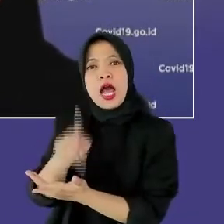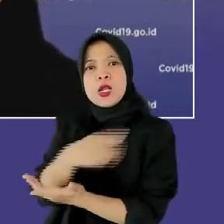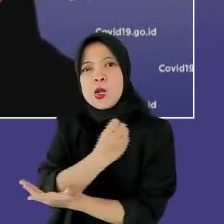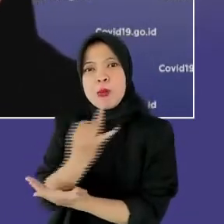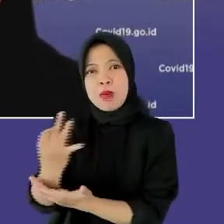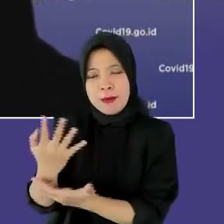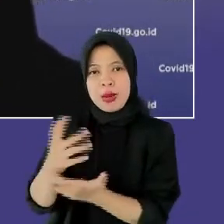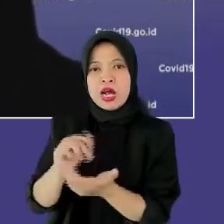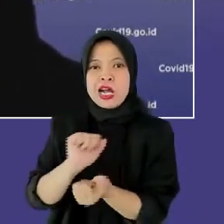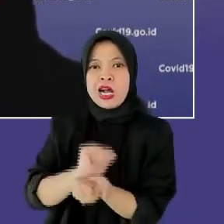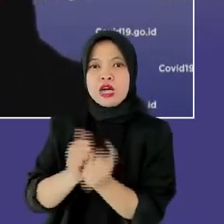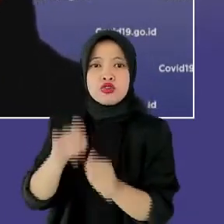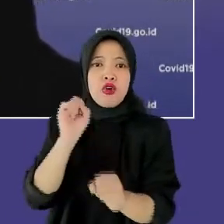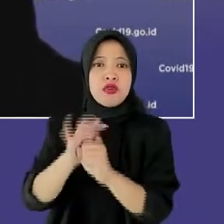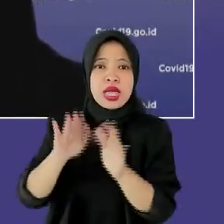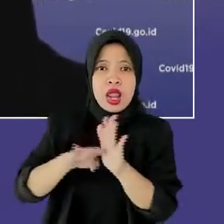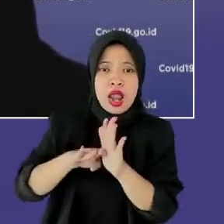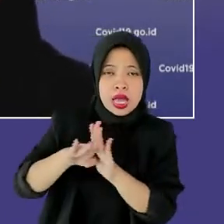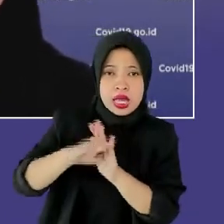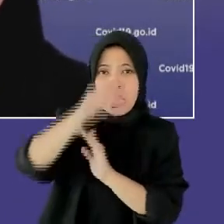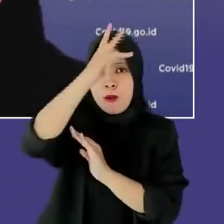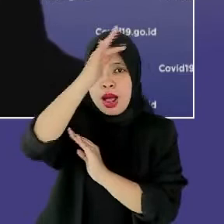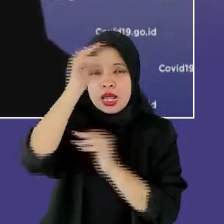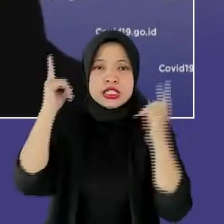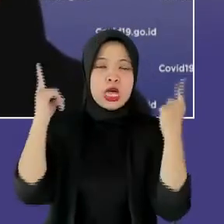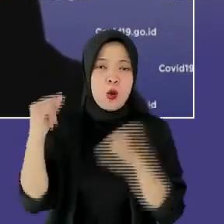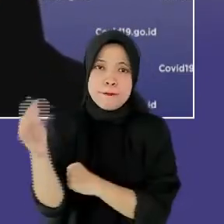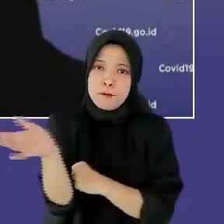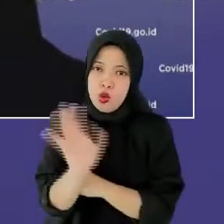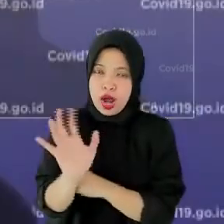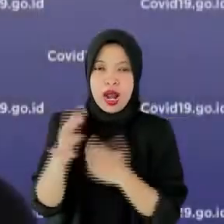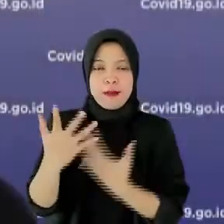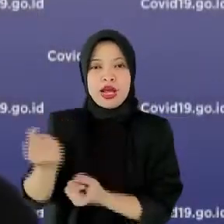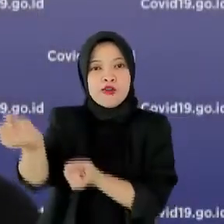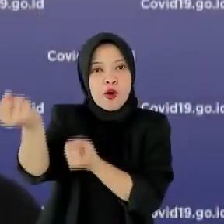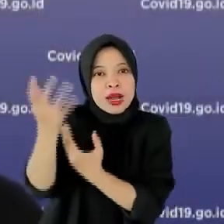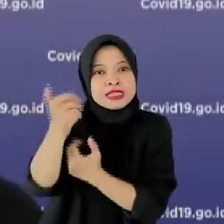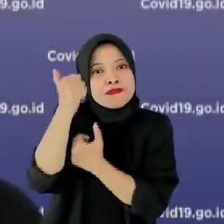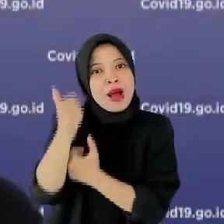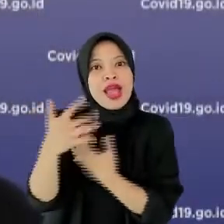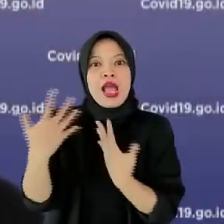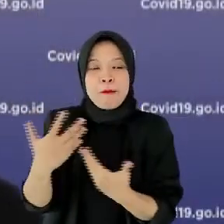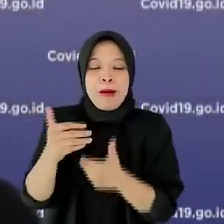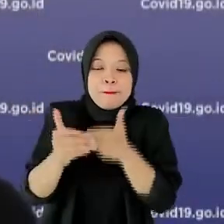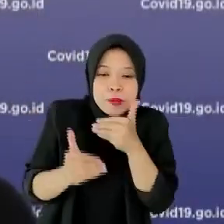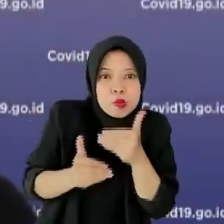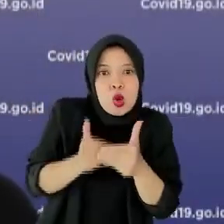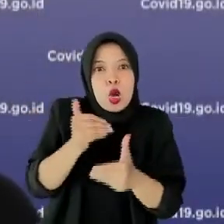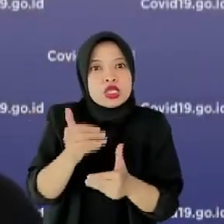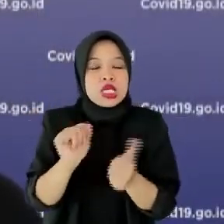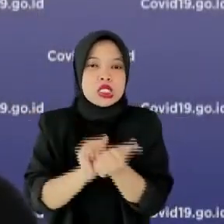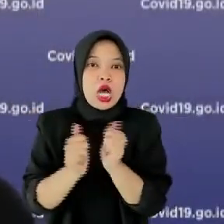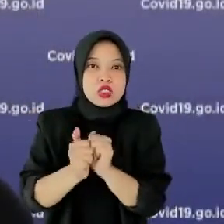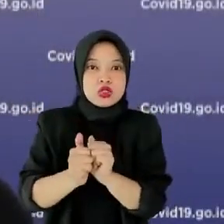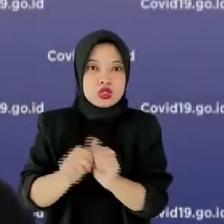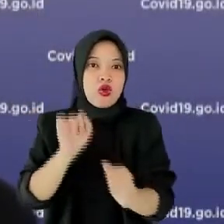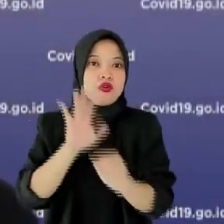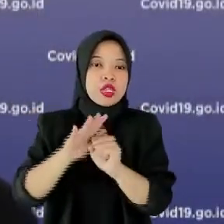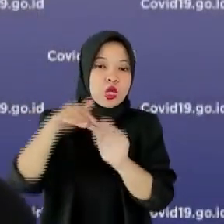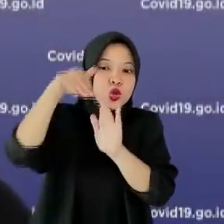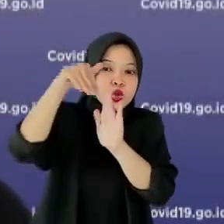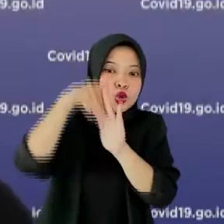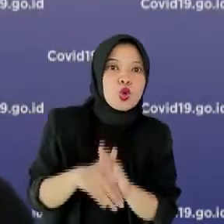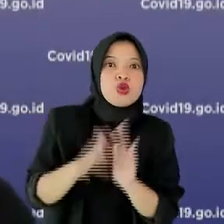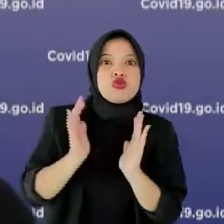beberapa tren kenaikan di beberapa provinsi di luar Jawa dan Bali. Tapi kabar baiknya adalah sembari waktu berjalan, kasusnya sudah mulai turun dalam beberapa